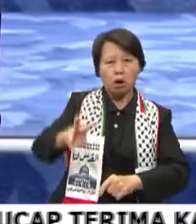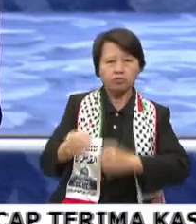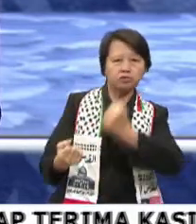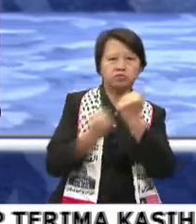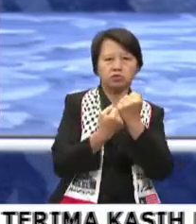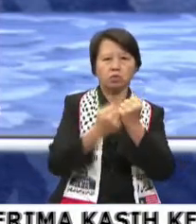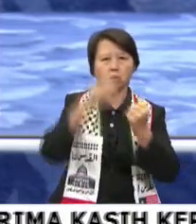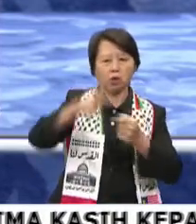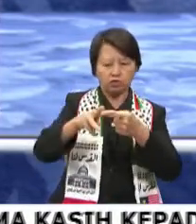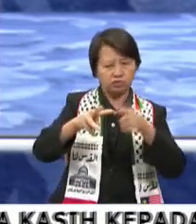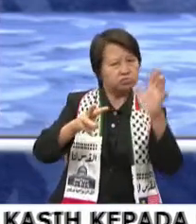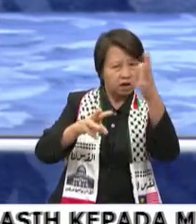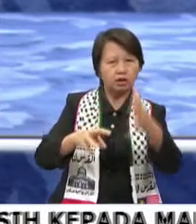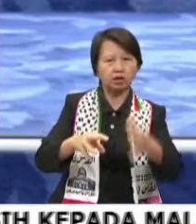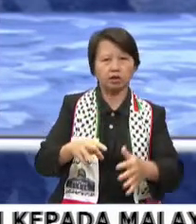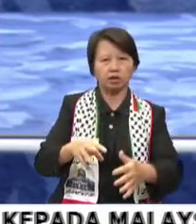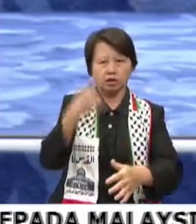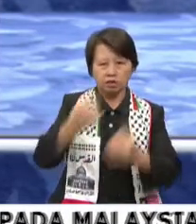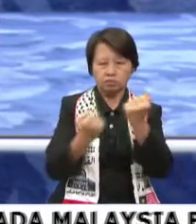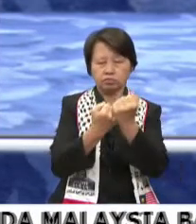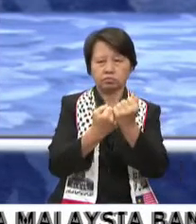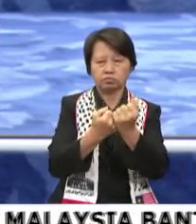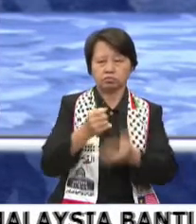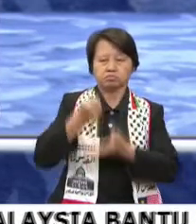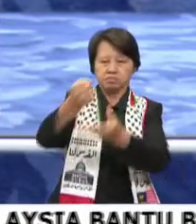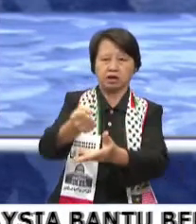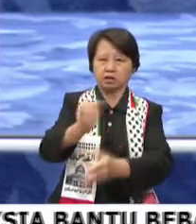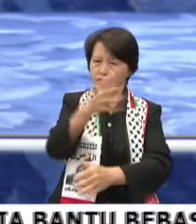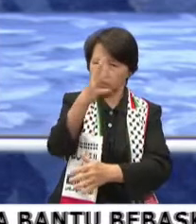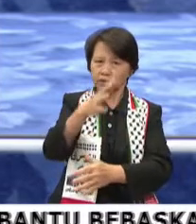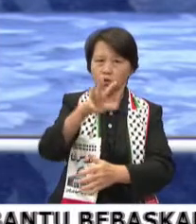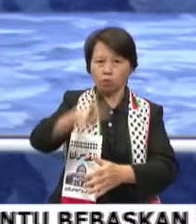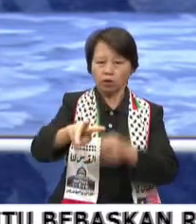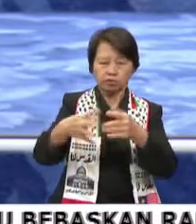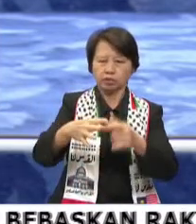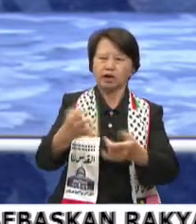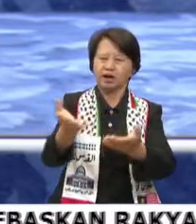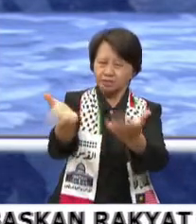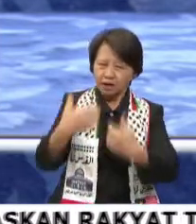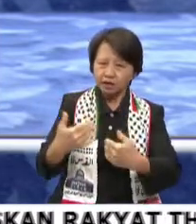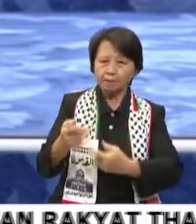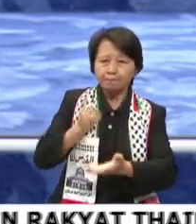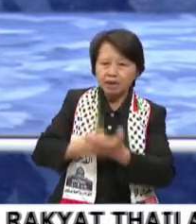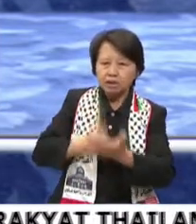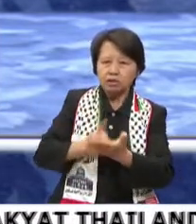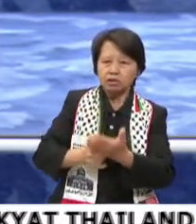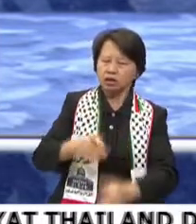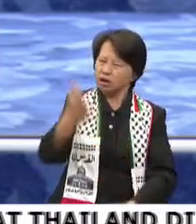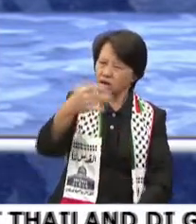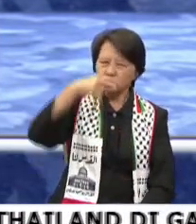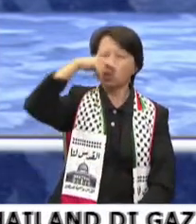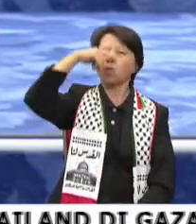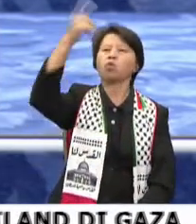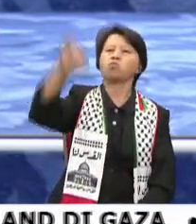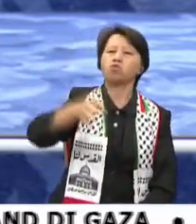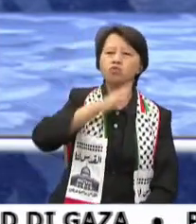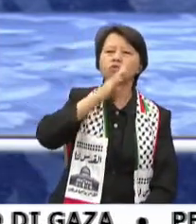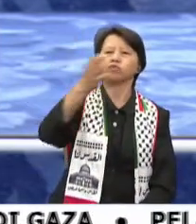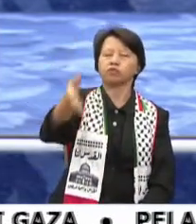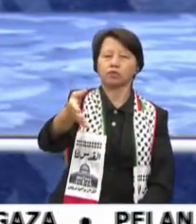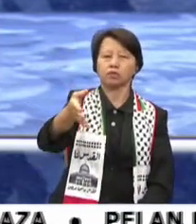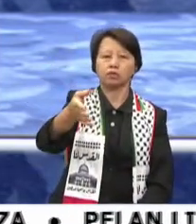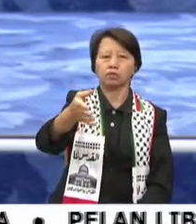mendapat apa peruntukan tak ada ni bincang tidak sombong bukan main